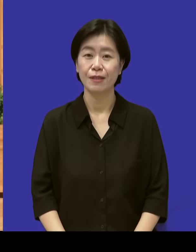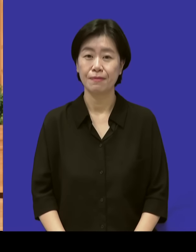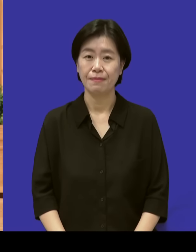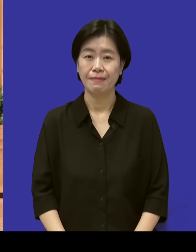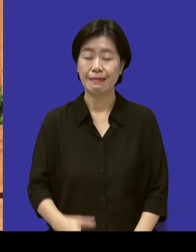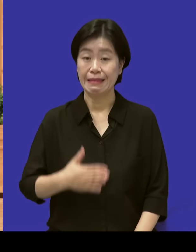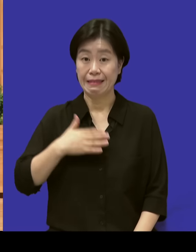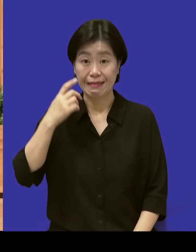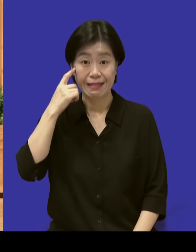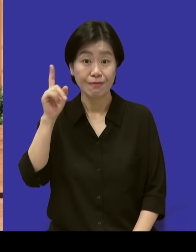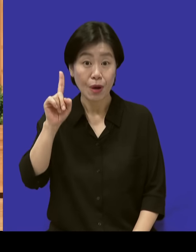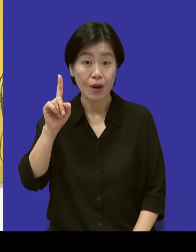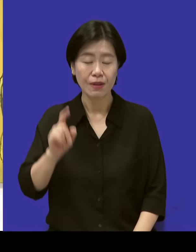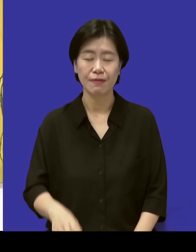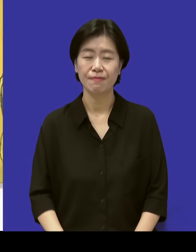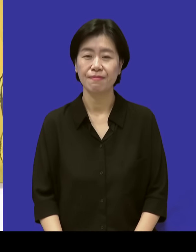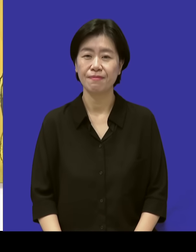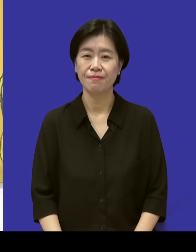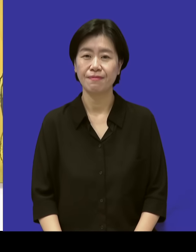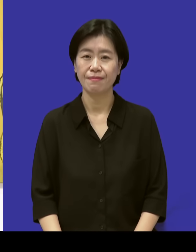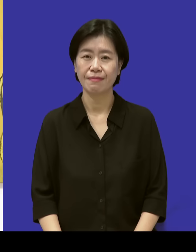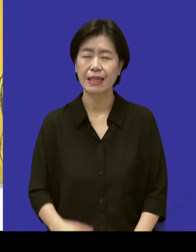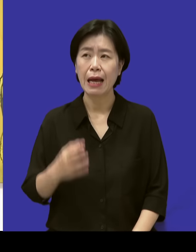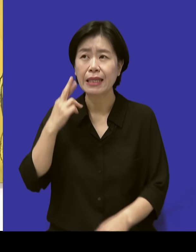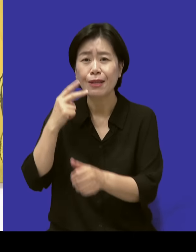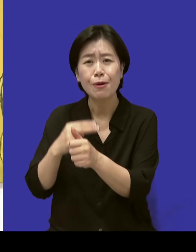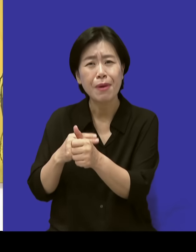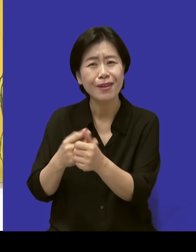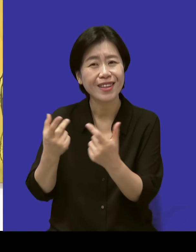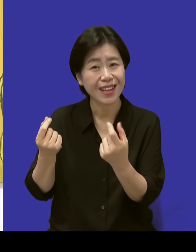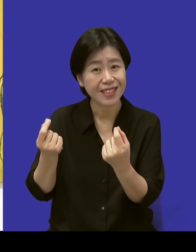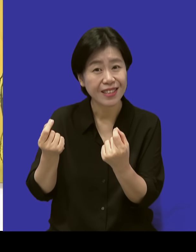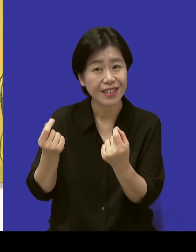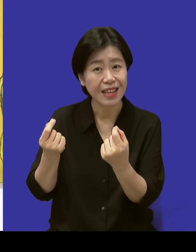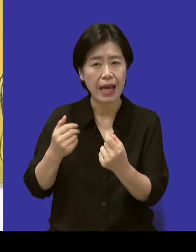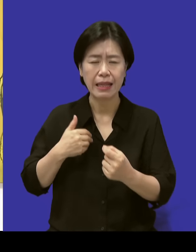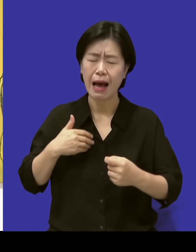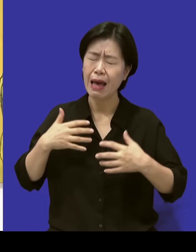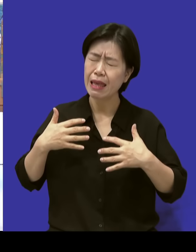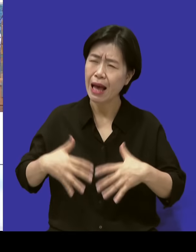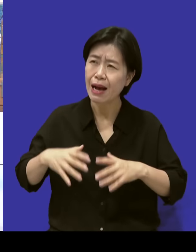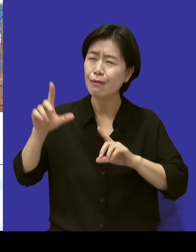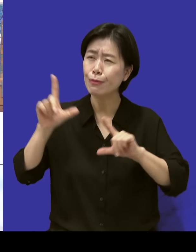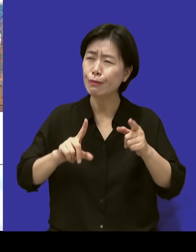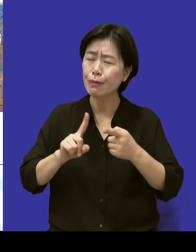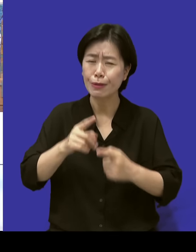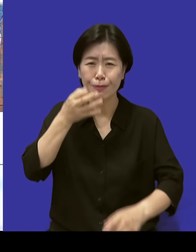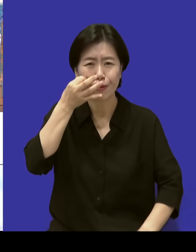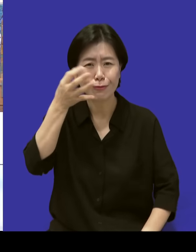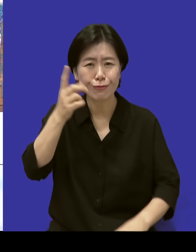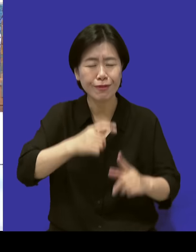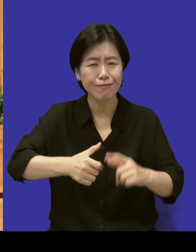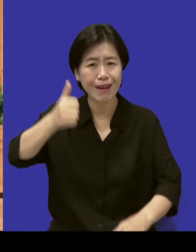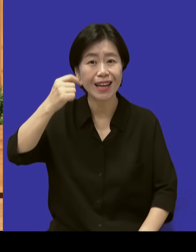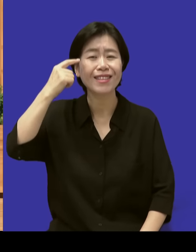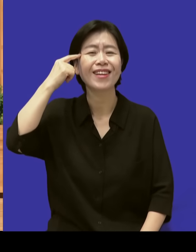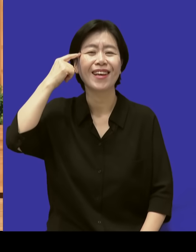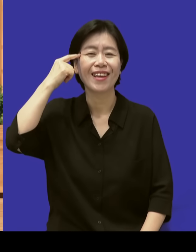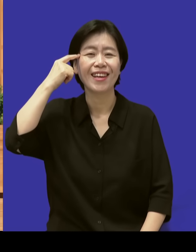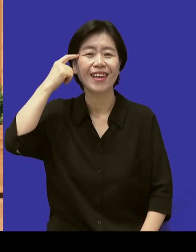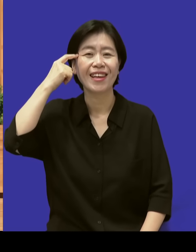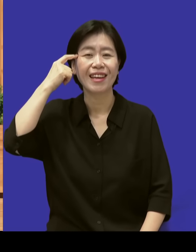저는 이런 마음을 먹었어요. 아 바울처럼 네. 나의 약함을 자랑해야겠다 이런 생각이 들어가지고